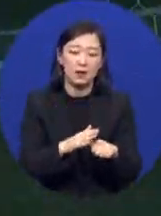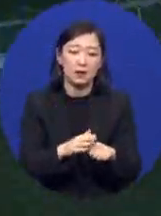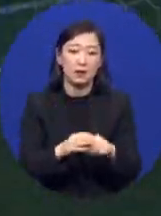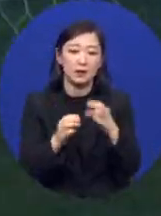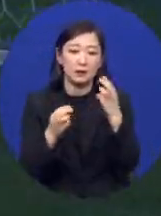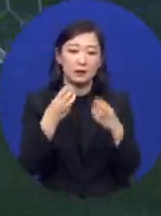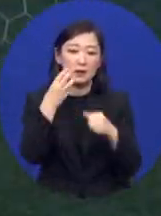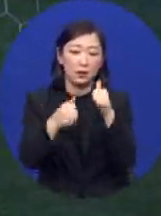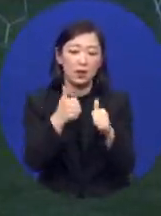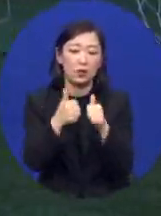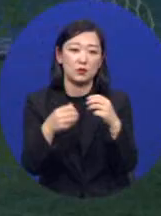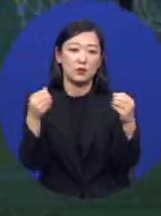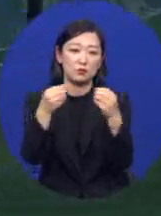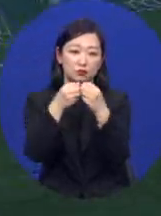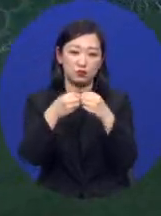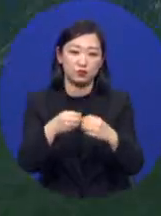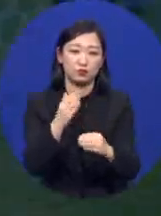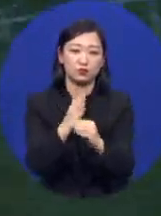있습니다